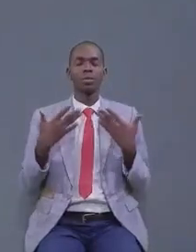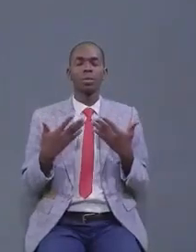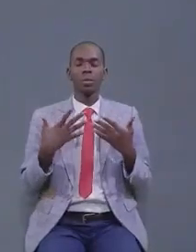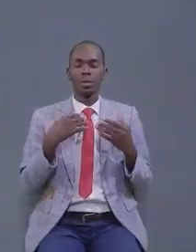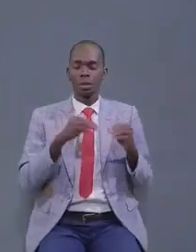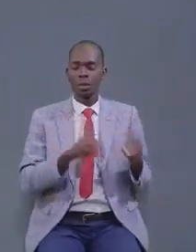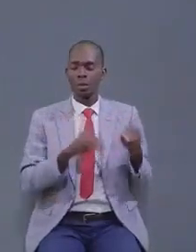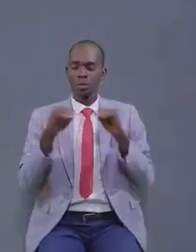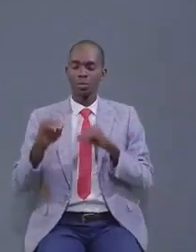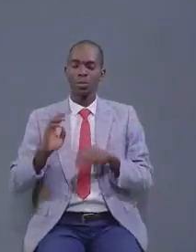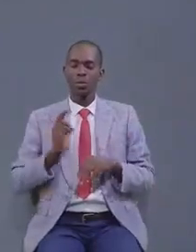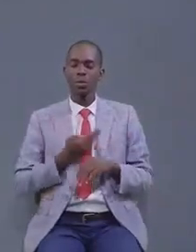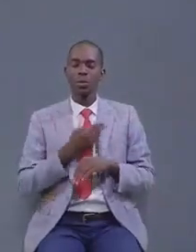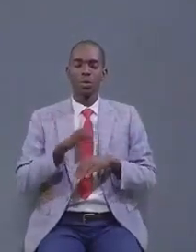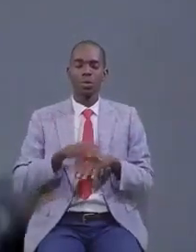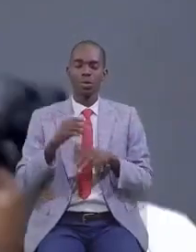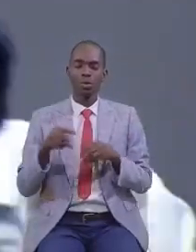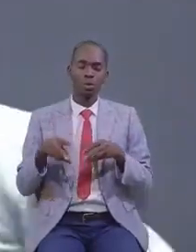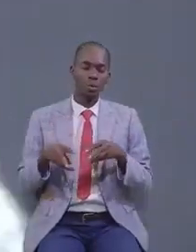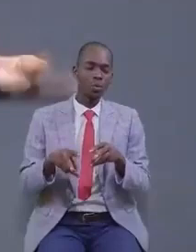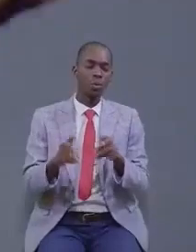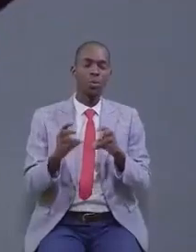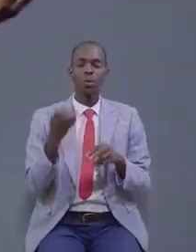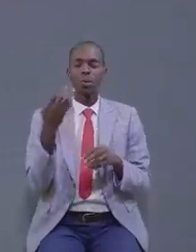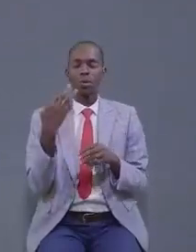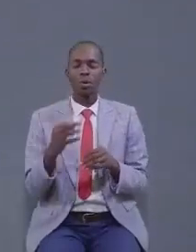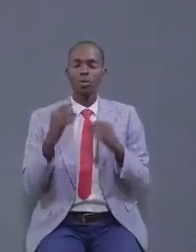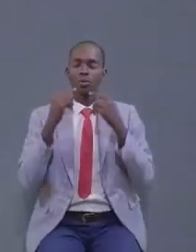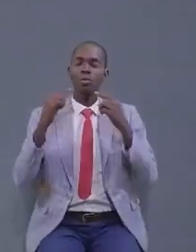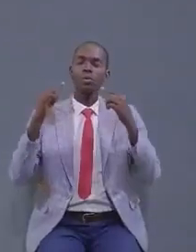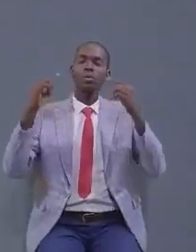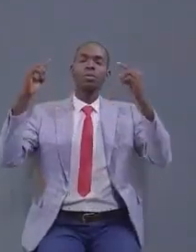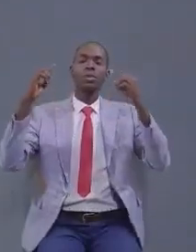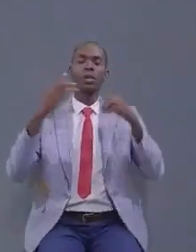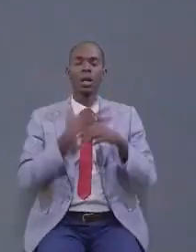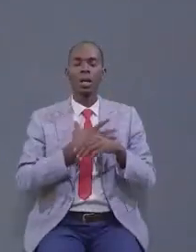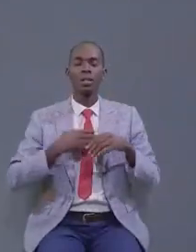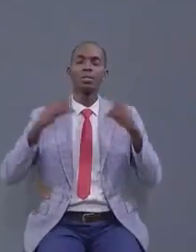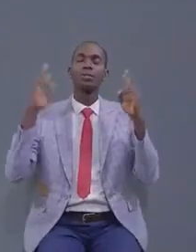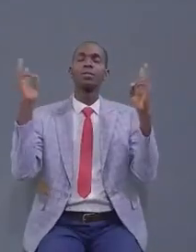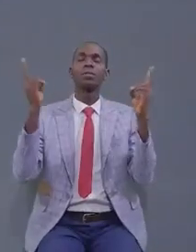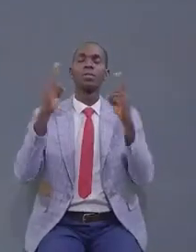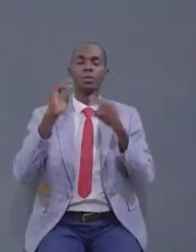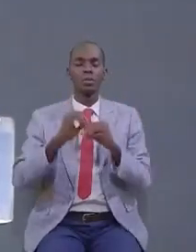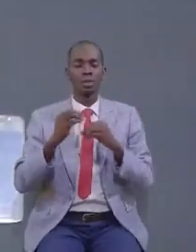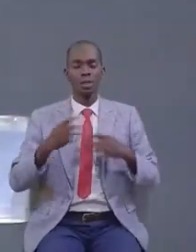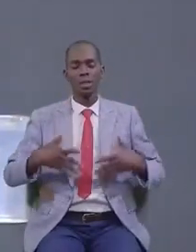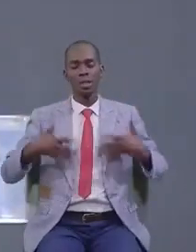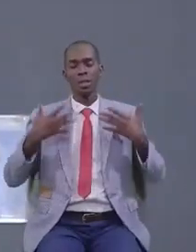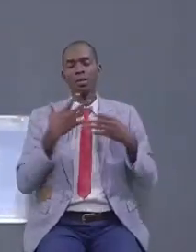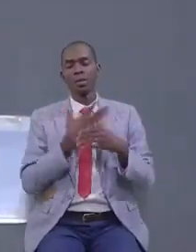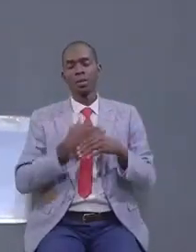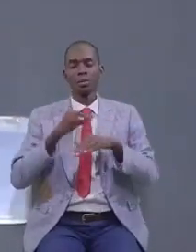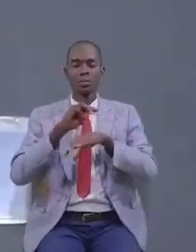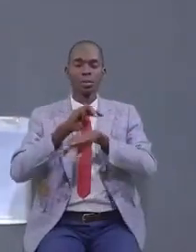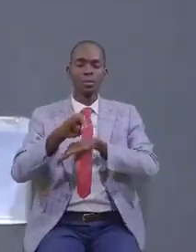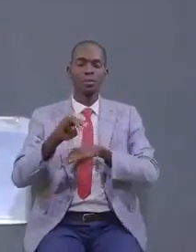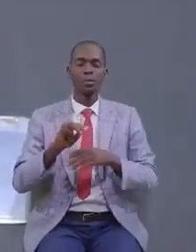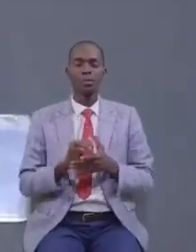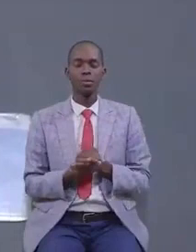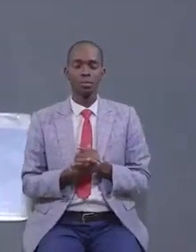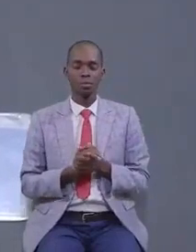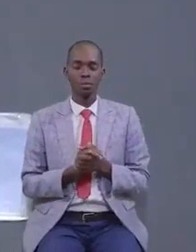on the path and trajectory of success and victory in life and ministry.